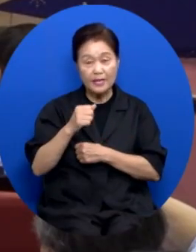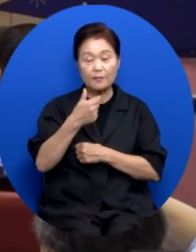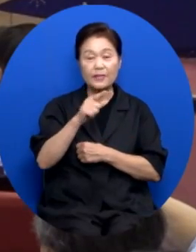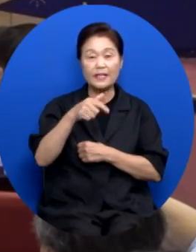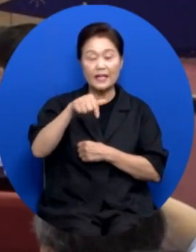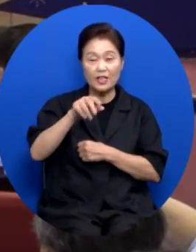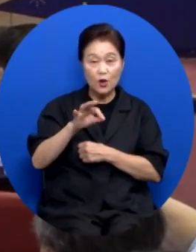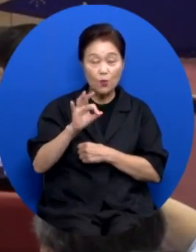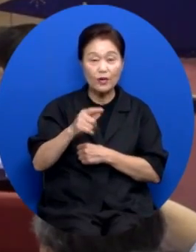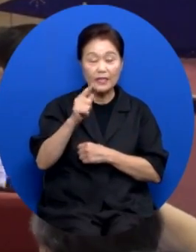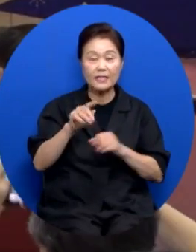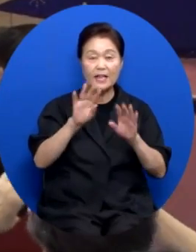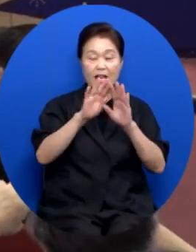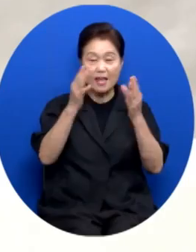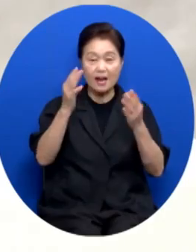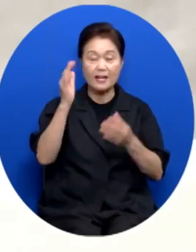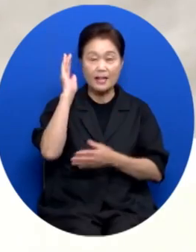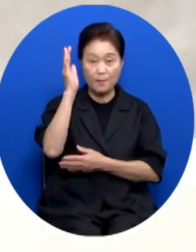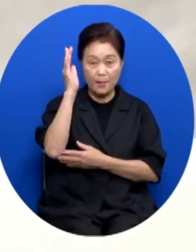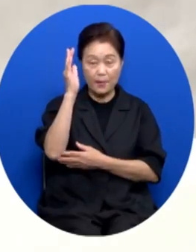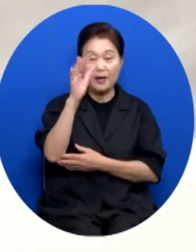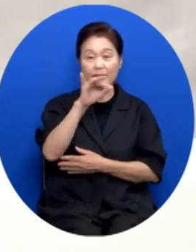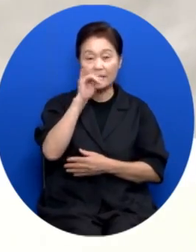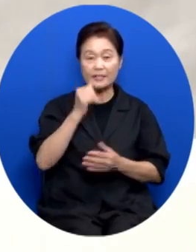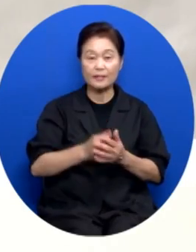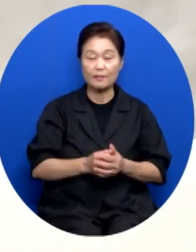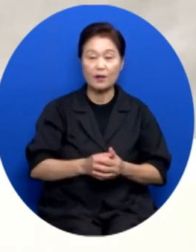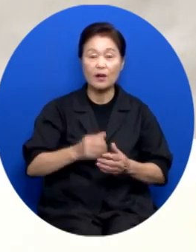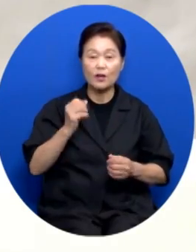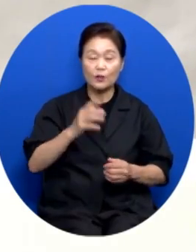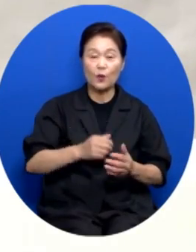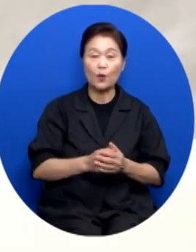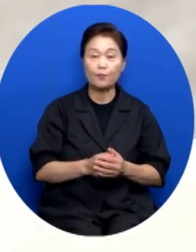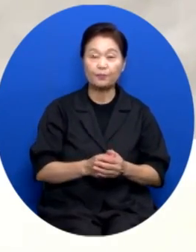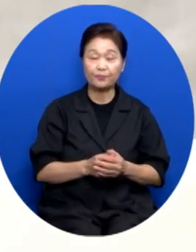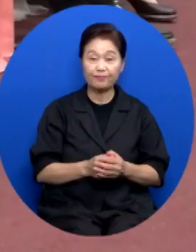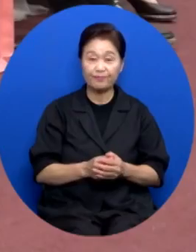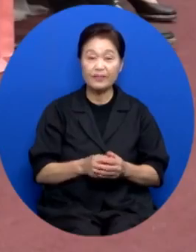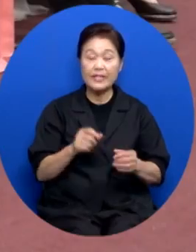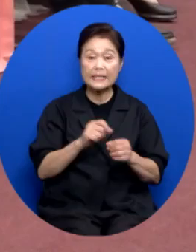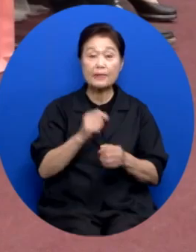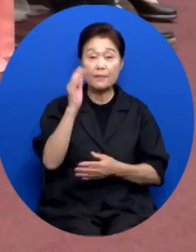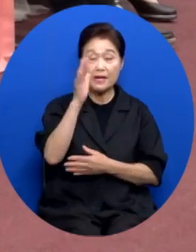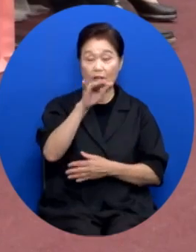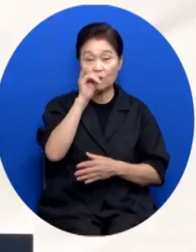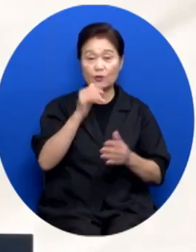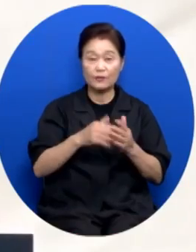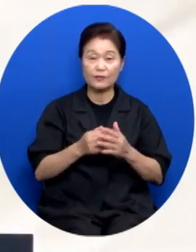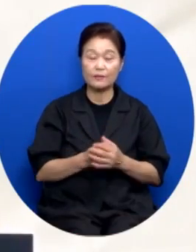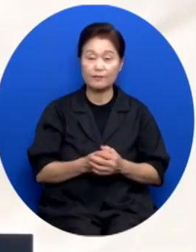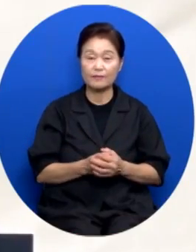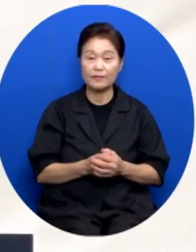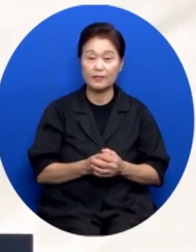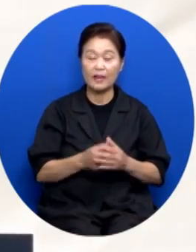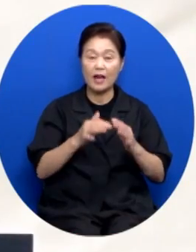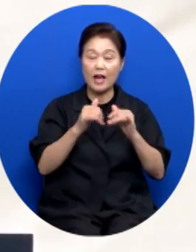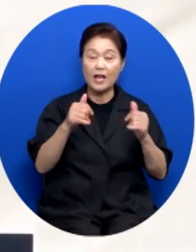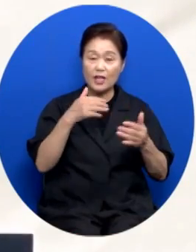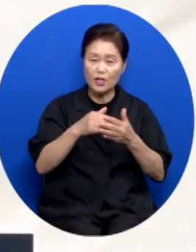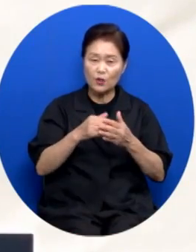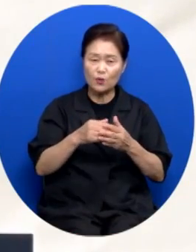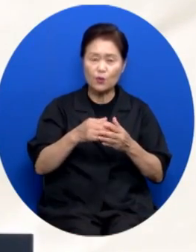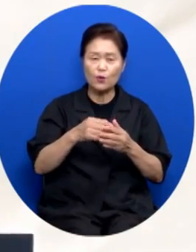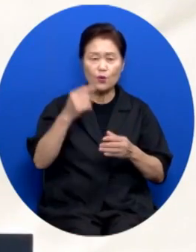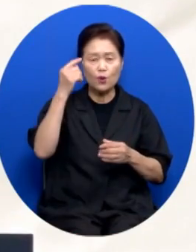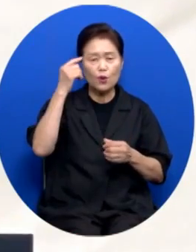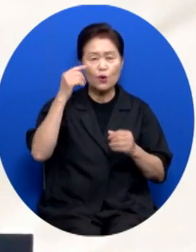개회사를 전했으며 기후변화협의체 IPCC 이휘성 의장이 특별 강연했습니다. 인구, 기후, 과학기술